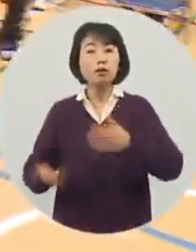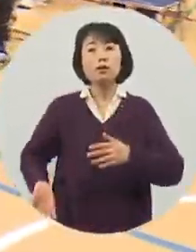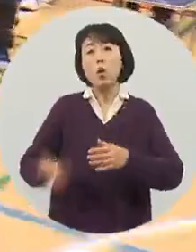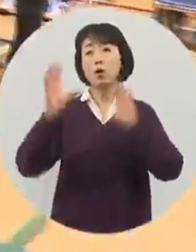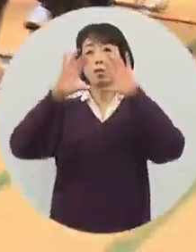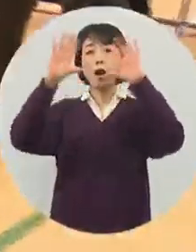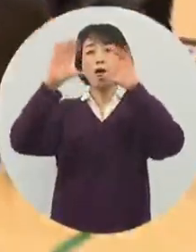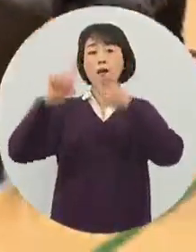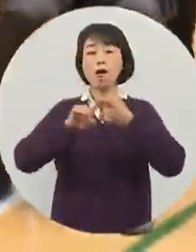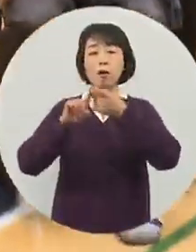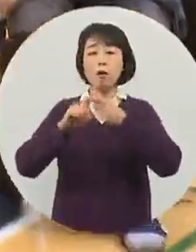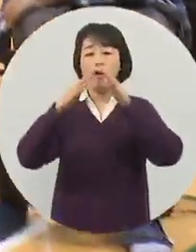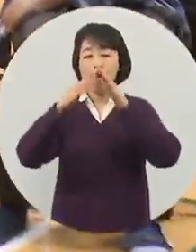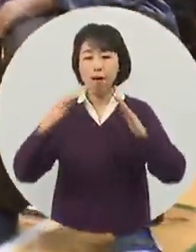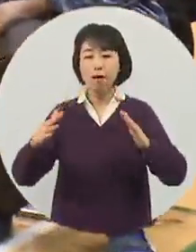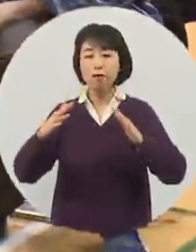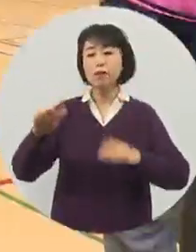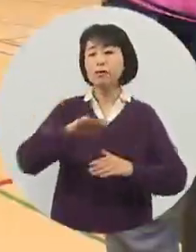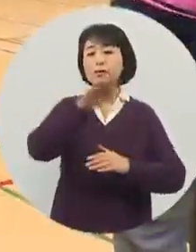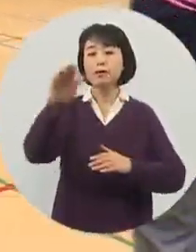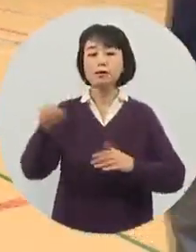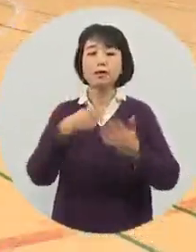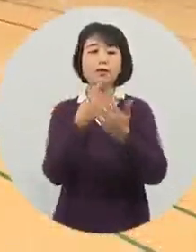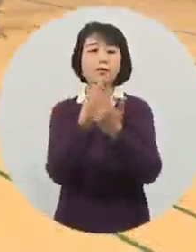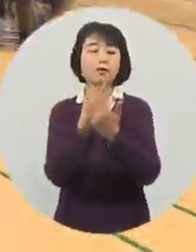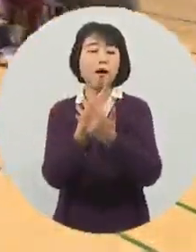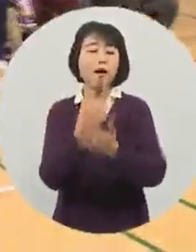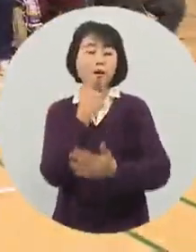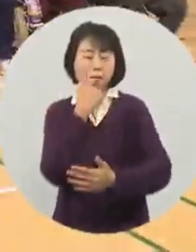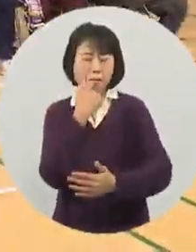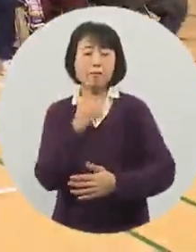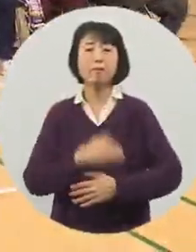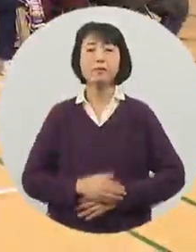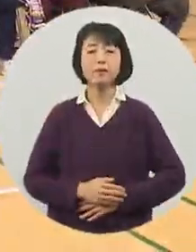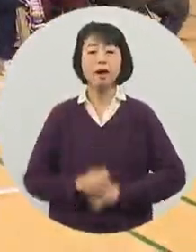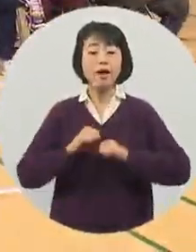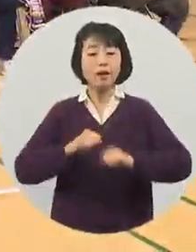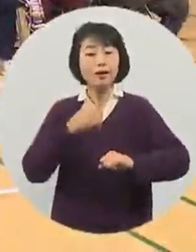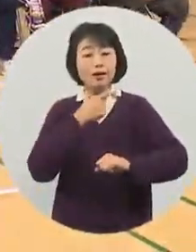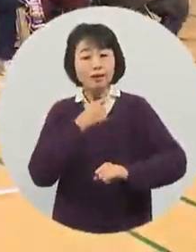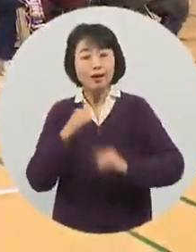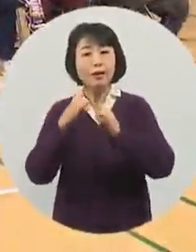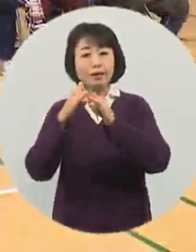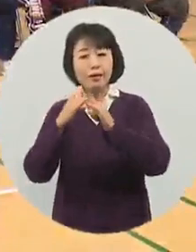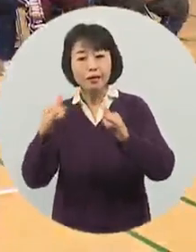ール協会は皆さんの参加をお待ちしていますので、やってみたいという